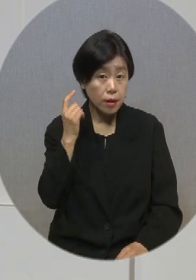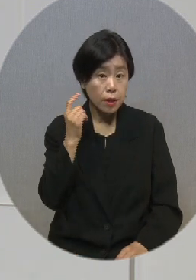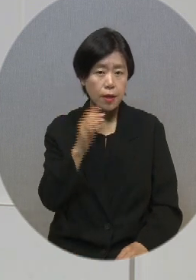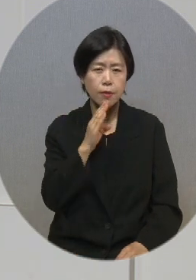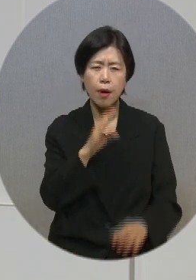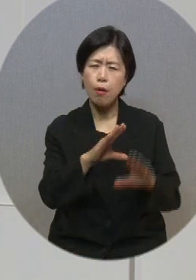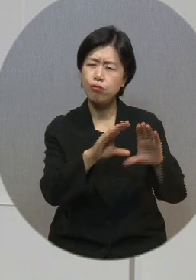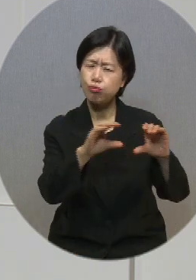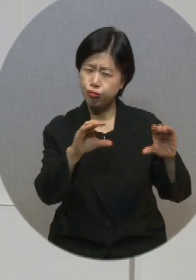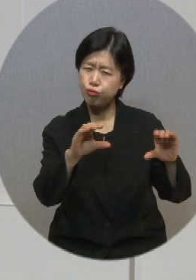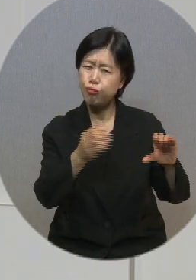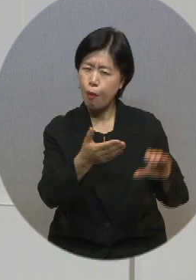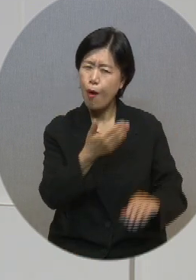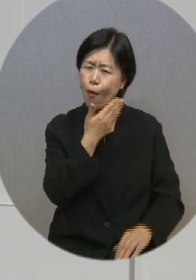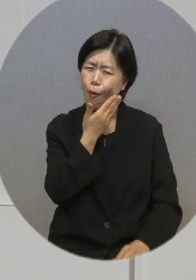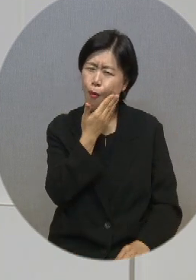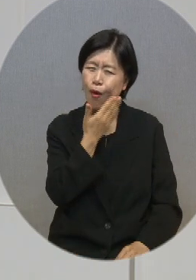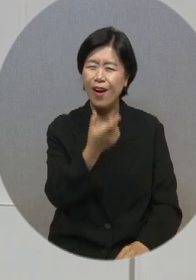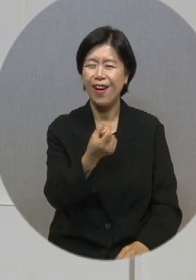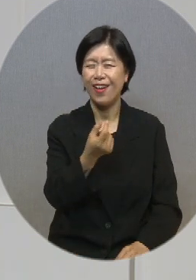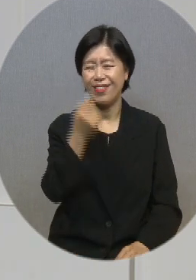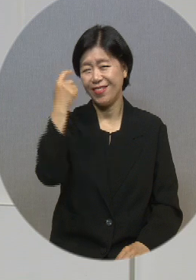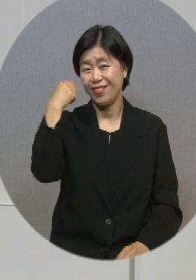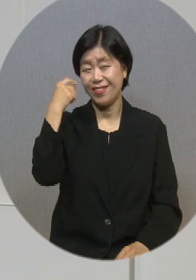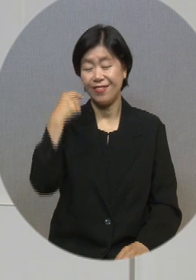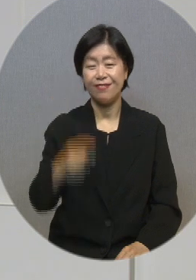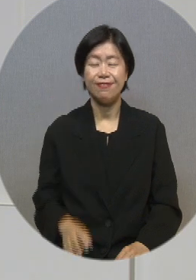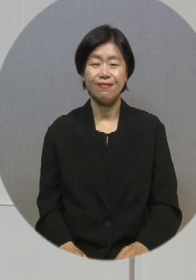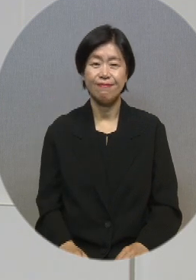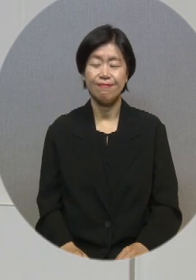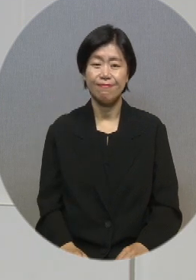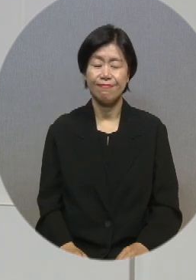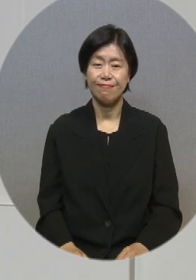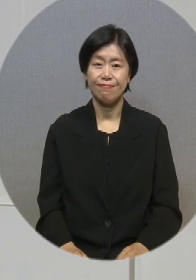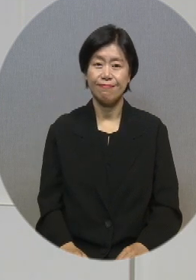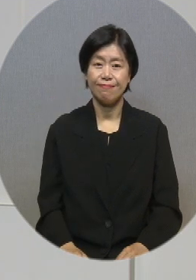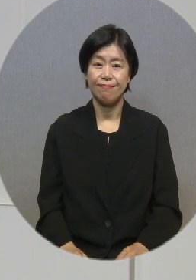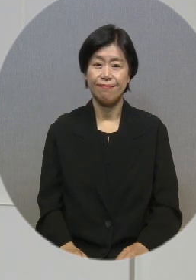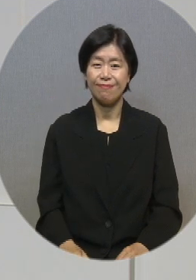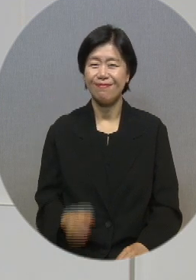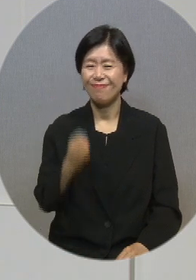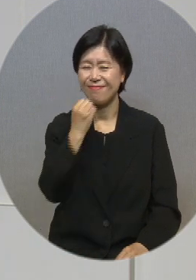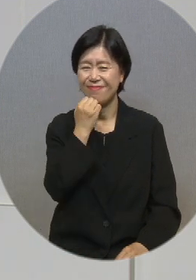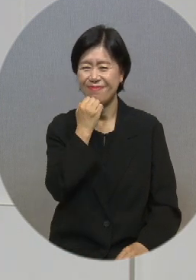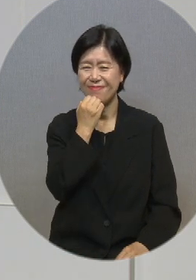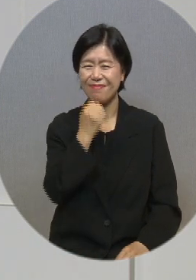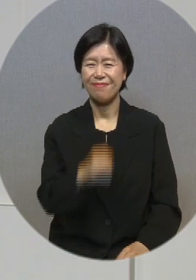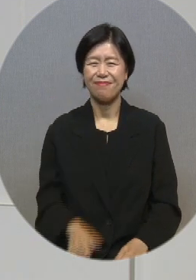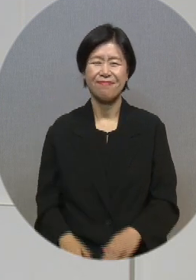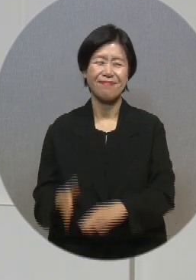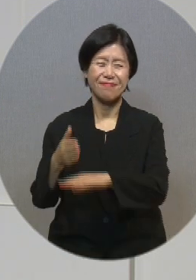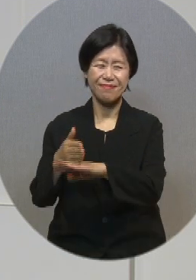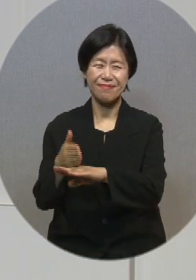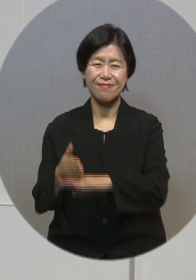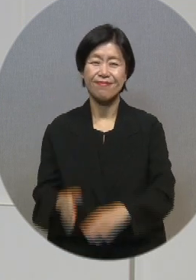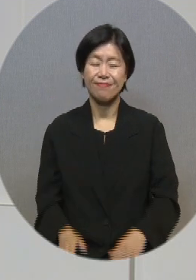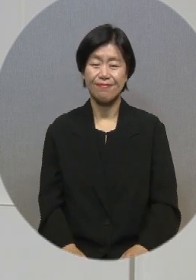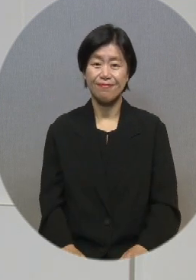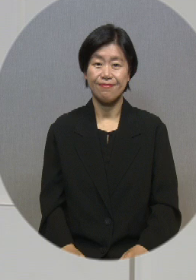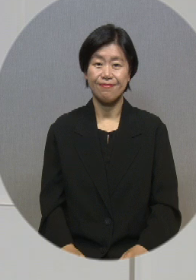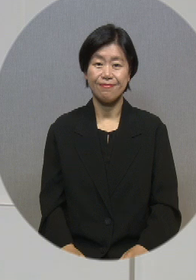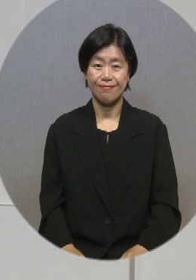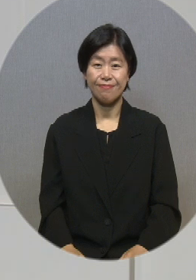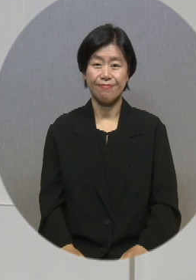상냥하고요. 네. 어찌 보면 이렇게 어, 귀여운 생각까지 들거든요. 네. 아, 네. 아유, 감사합니다. 자,